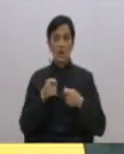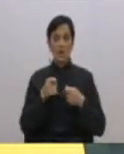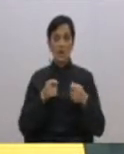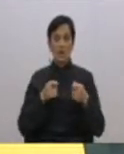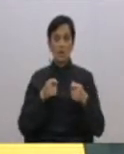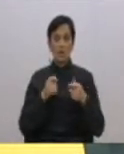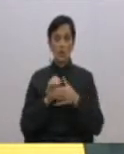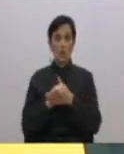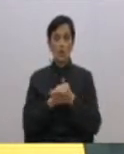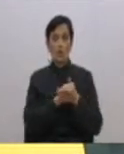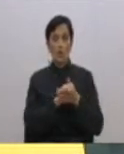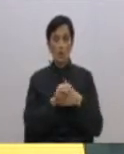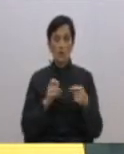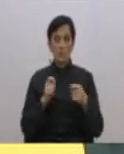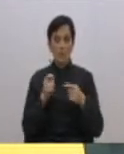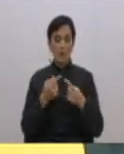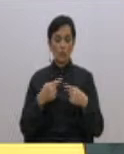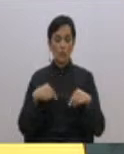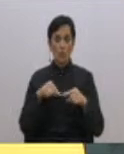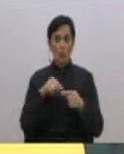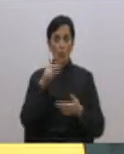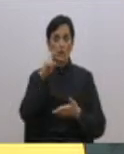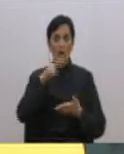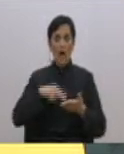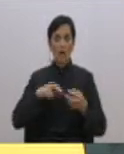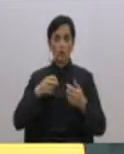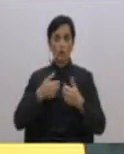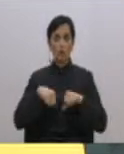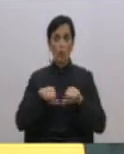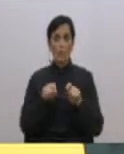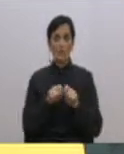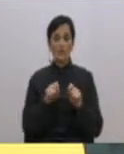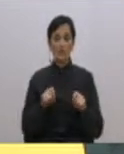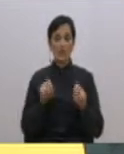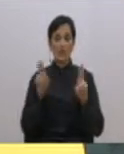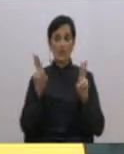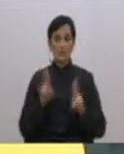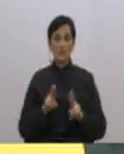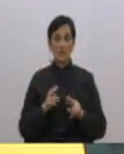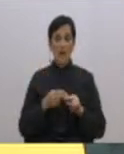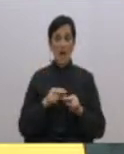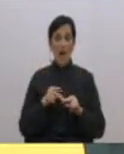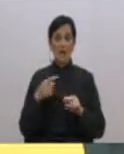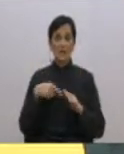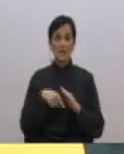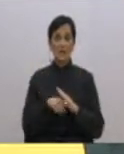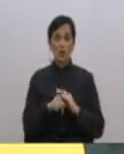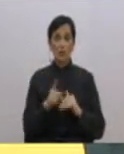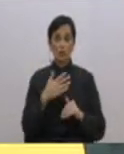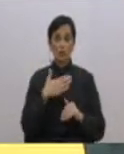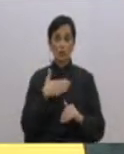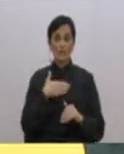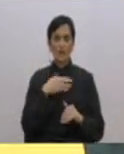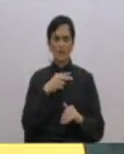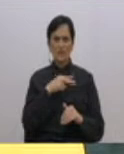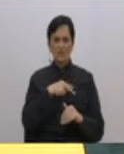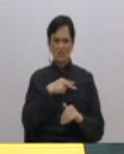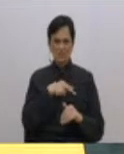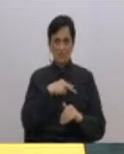დარეგულირებს კოლექტიური მართვის ორგანიზაციის აკრედიტაციის კომისიის შექმნის წესს და აქედან გამომდინარე ჩვენს პარლამენტის